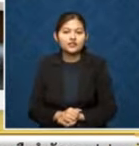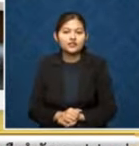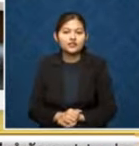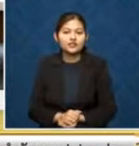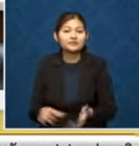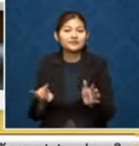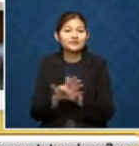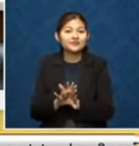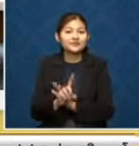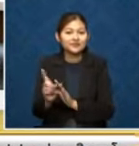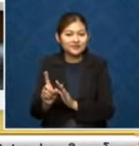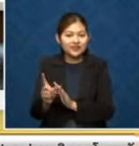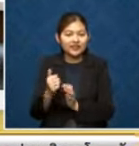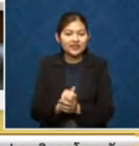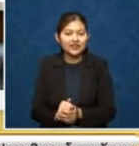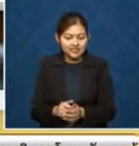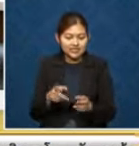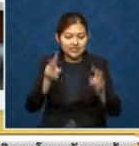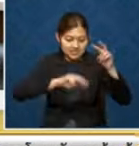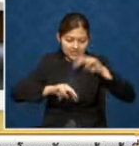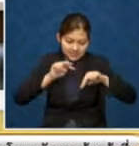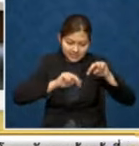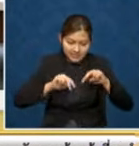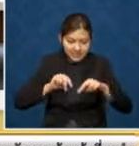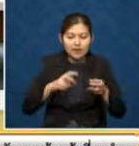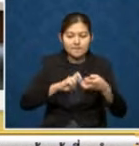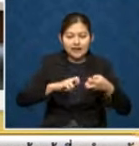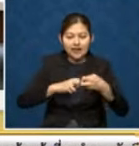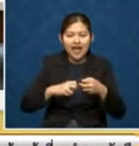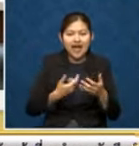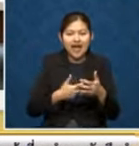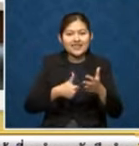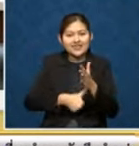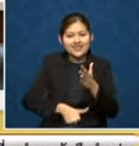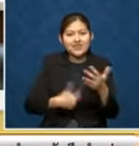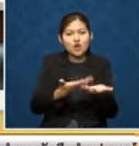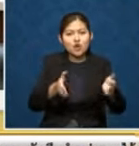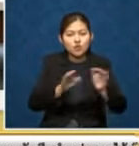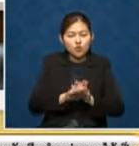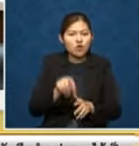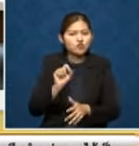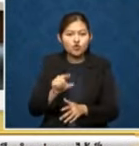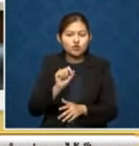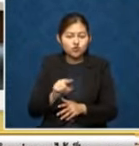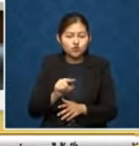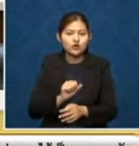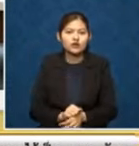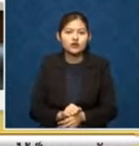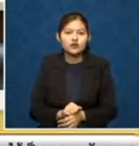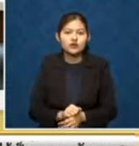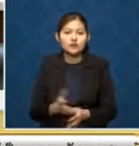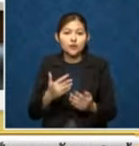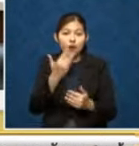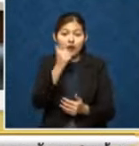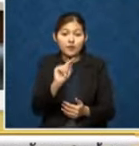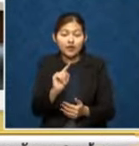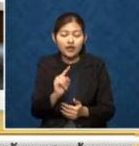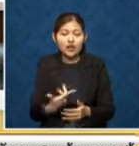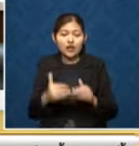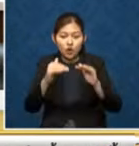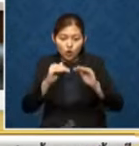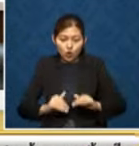ครับผมเห็นด้วยที่จะต้องมีการศึกษาการแก้ไขปัญหาหนี้สินครัวเรือนอย่างเร่งด่วนทั้งนี้ครับก็เพื่อลดปัญหาหนี้